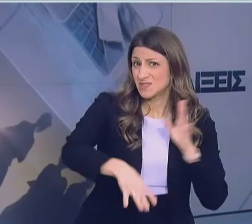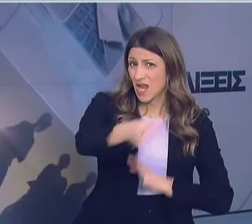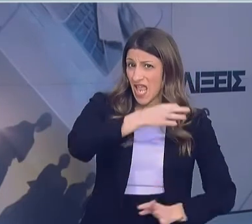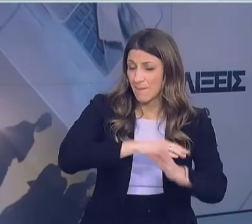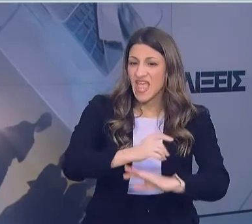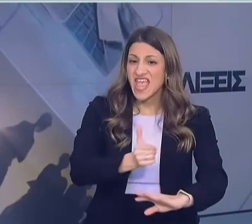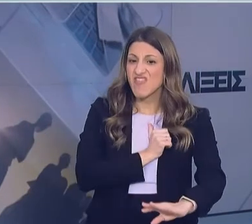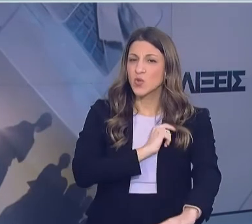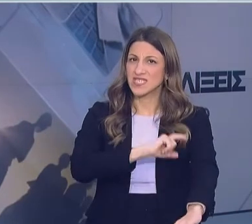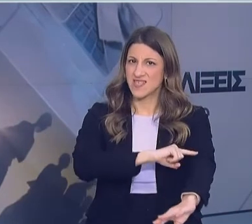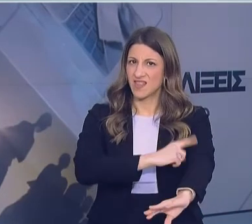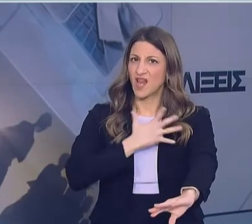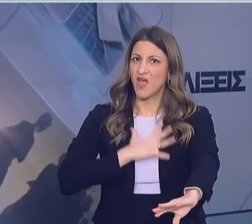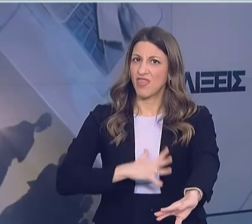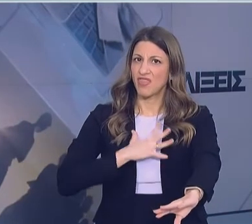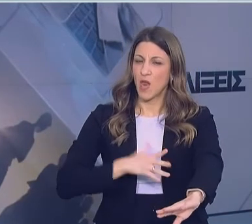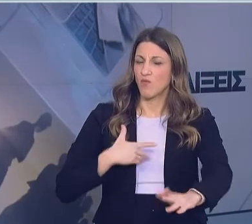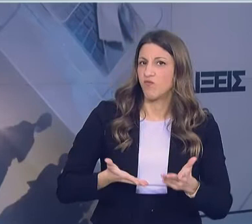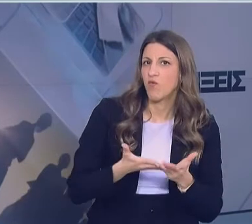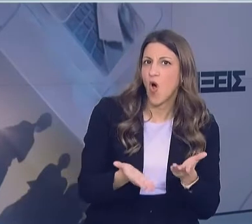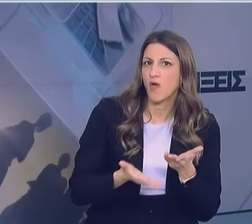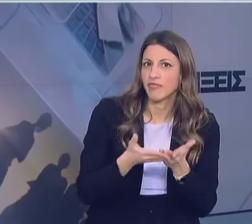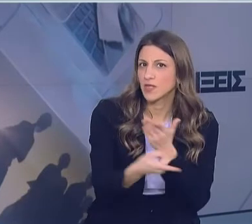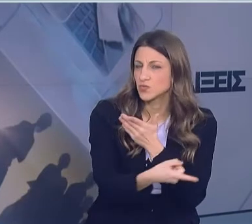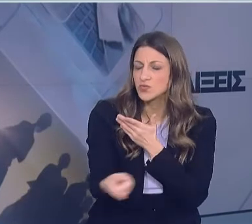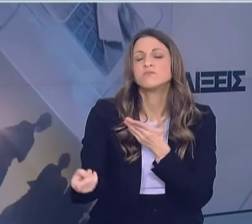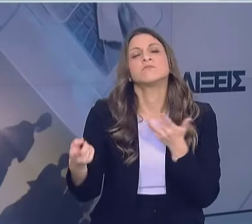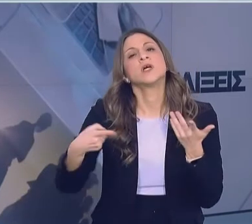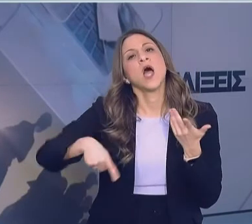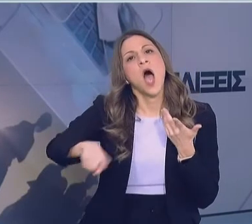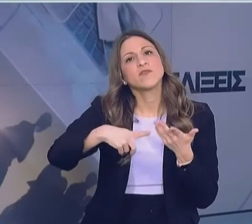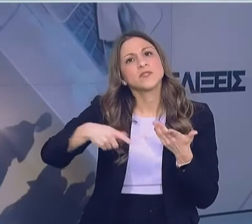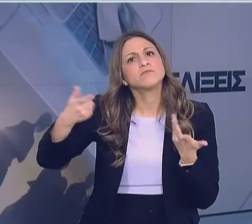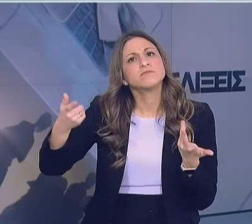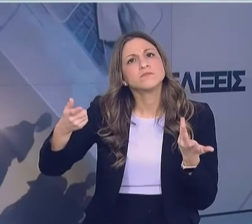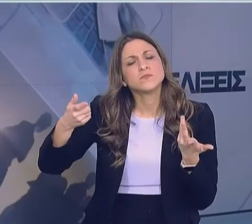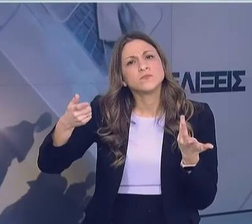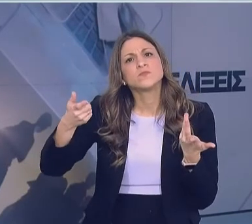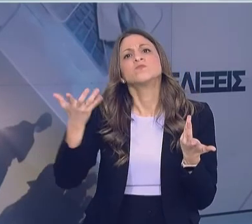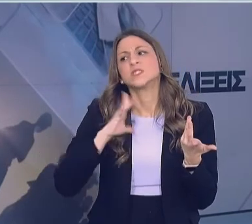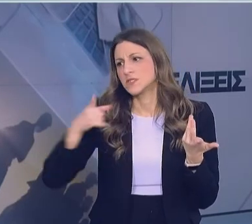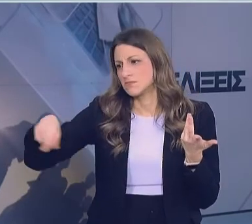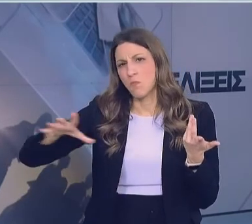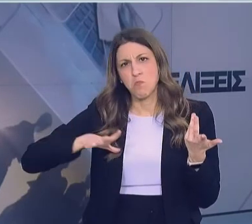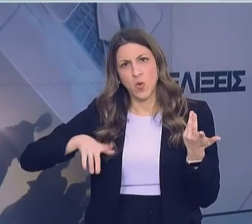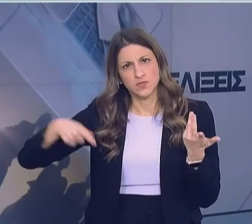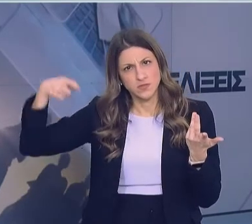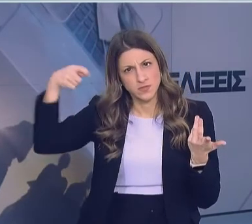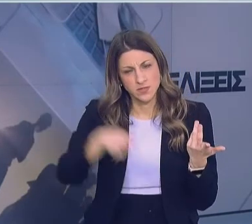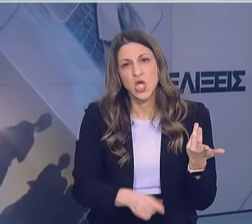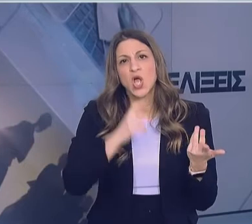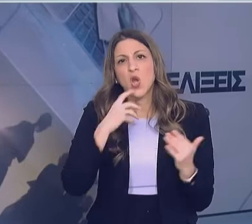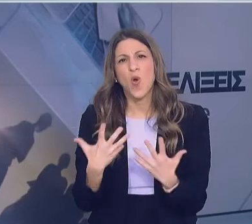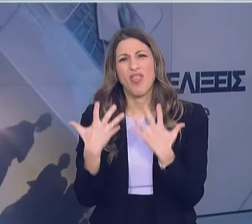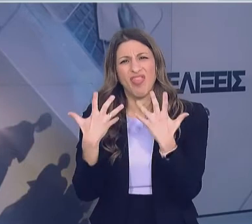ότι οι ιδιώτες γιατροί που θα θελήσουν να προσφέρουν υπηρεσίες απέναντι στην πανδημία θα κοστίζουν στις άδειες τσέπες των πολιτών, αφού θα χρεώνονται